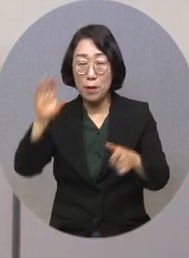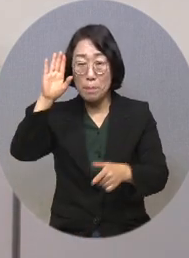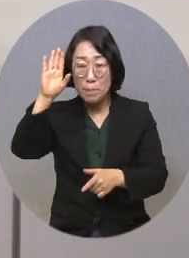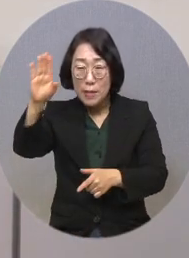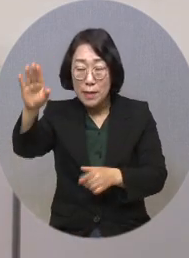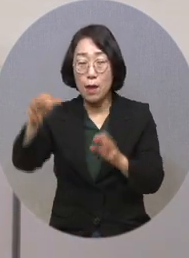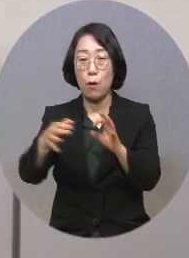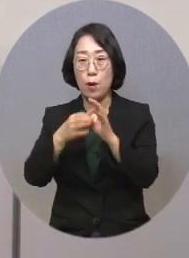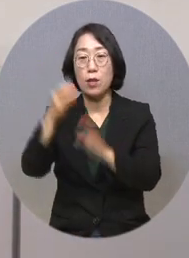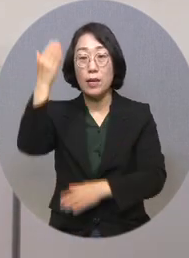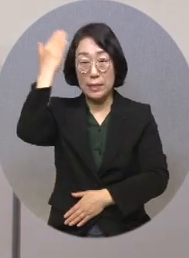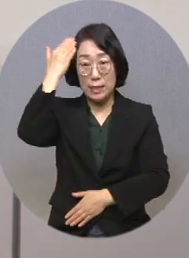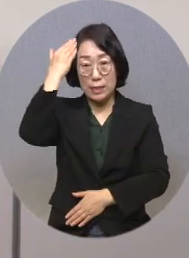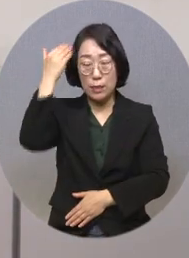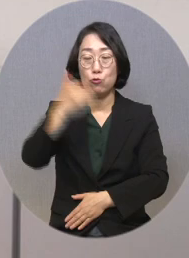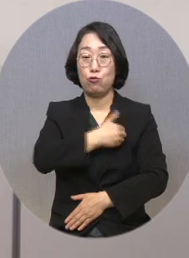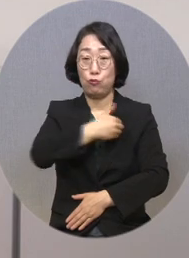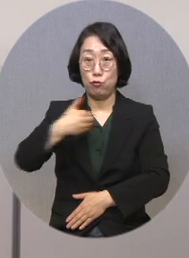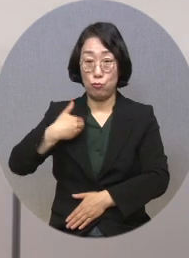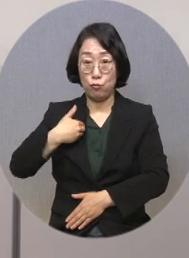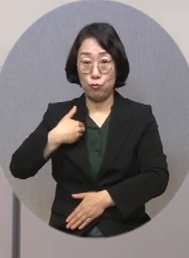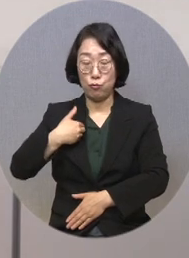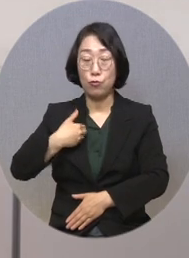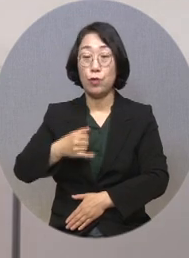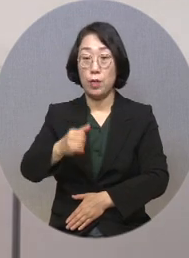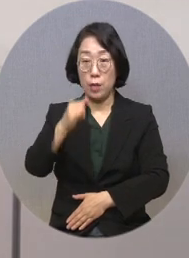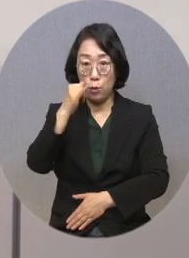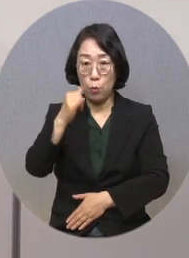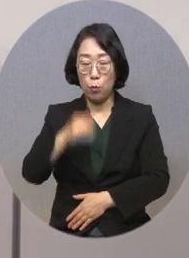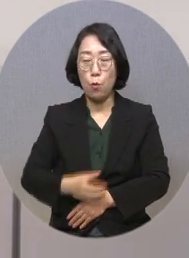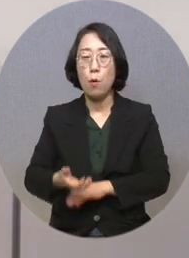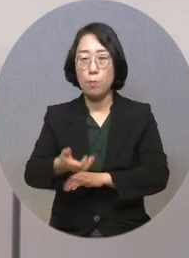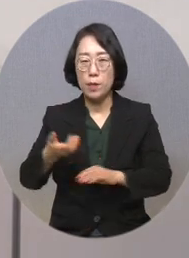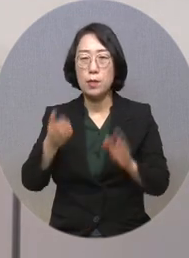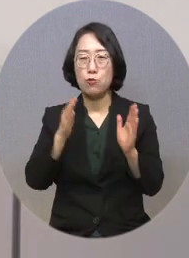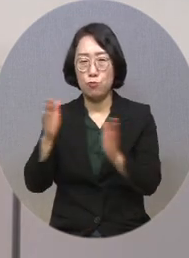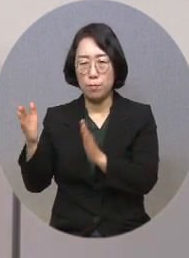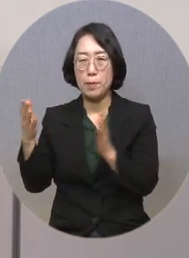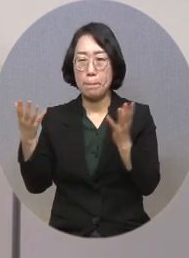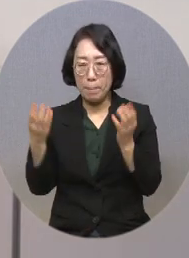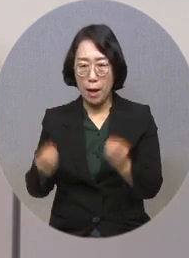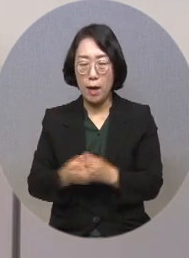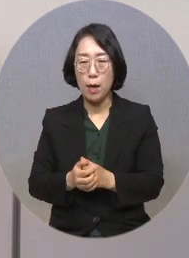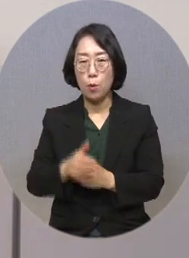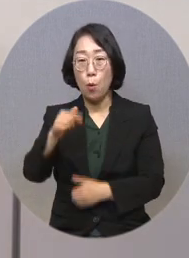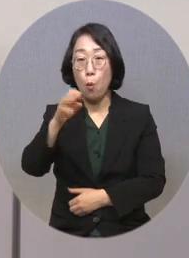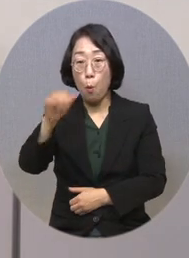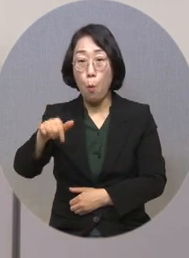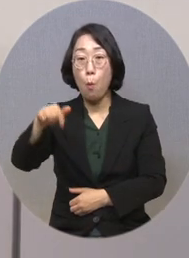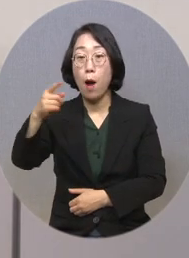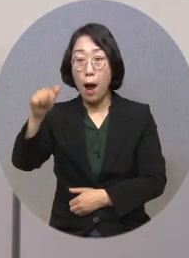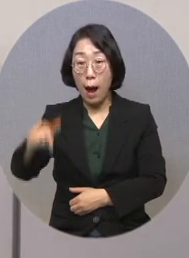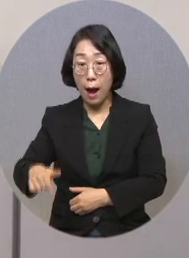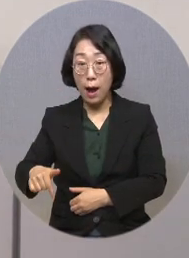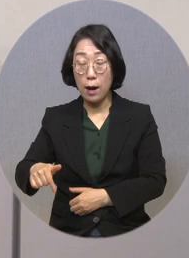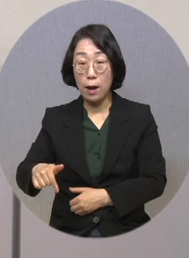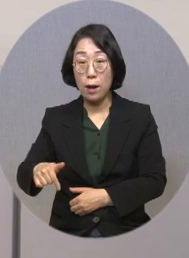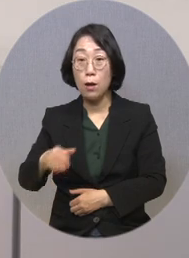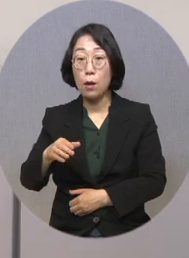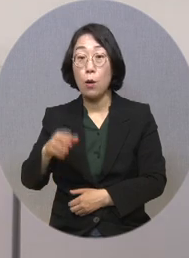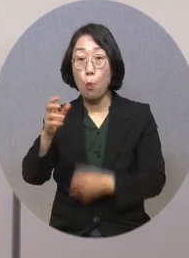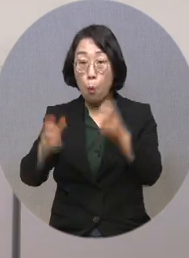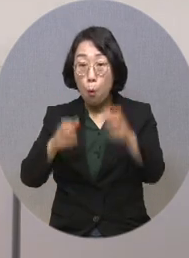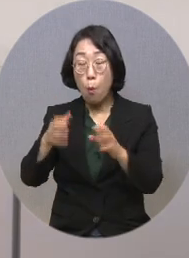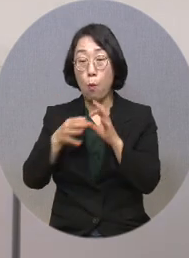지식인으로 준비된 시장 후보입니다. 공학박사로서 이 지역의 삼성 디스플레이나